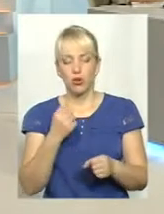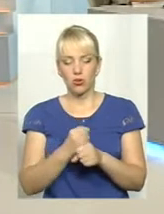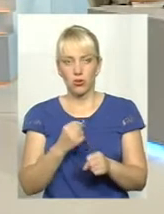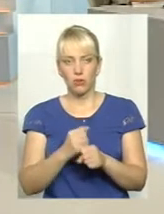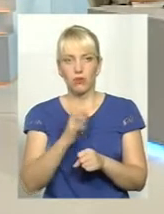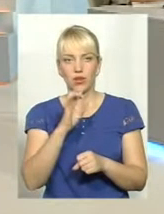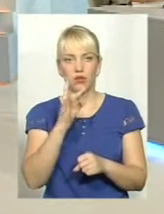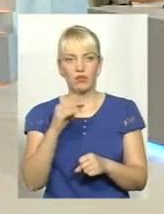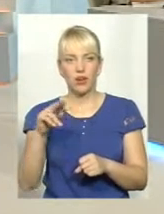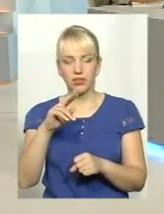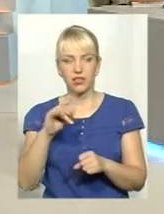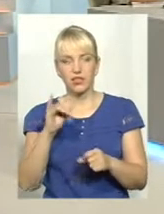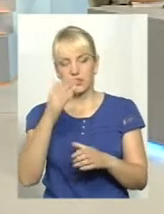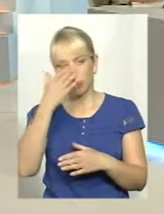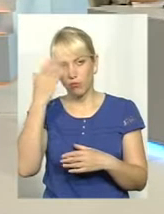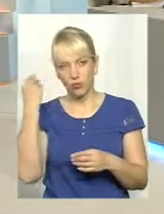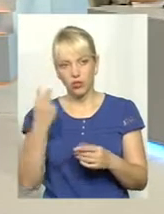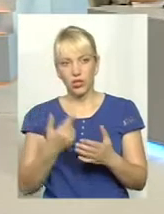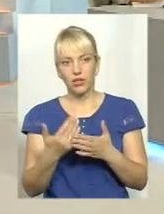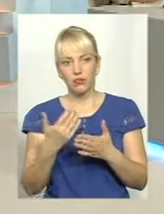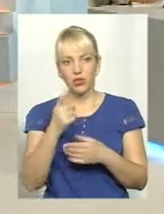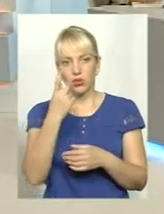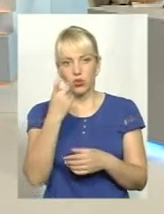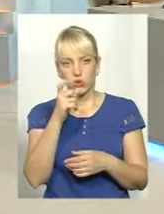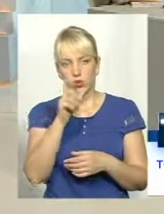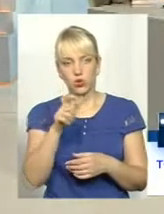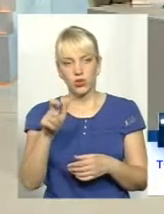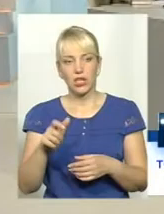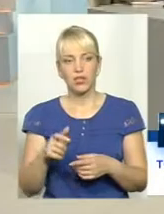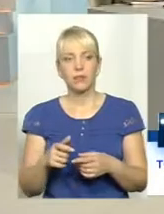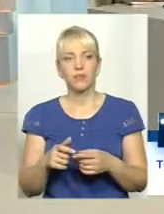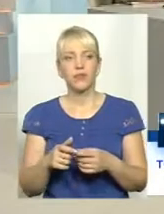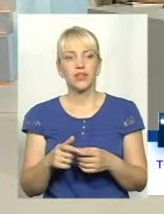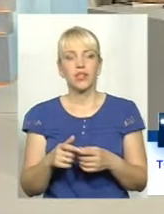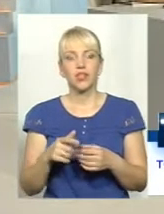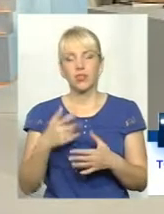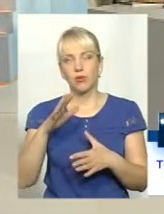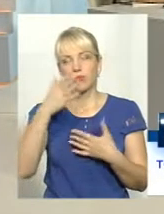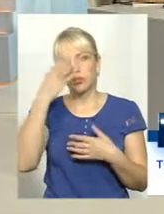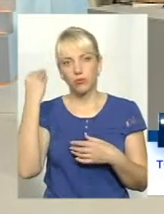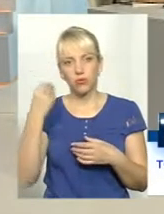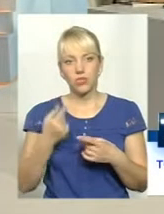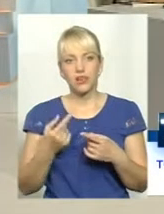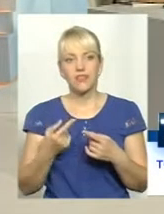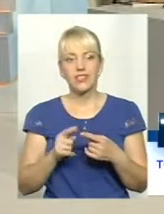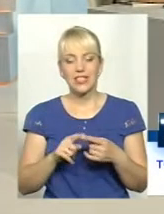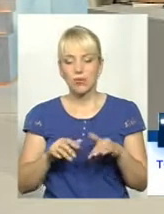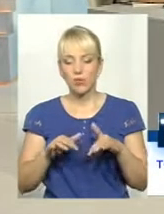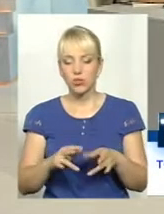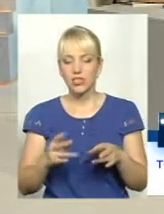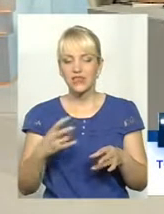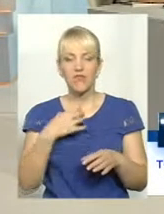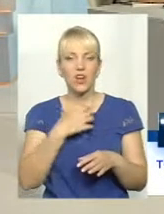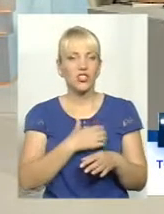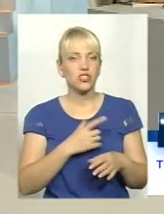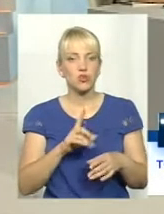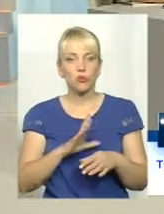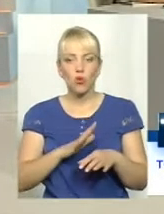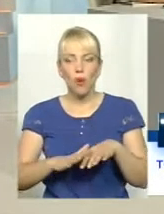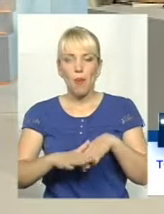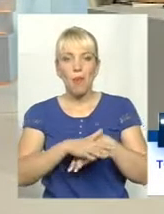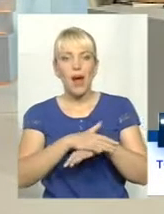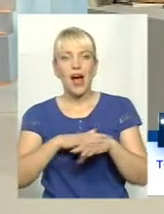тому що, як на мене, то скомпрометувати бренд своєї батьківщини – це неправильно. Будь ласка. Щоб не